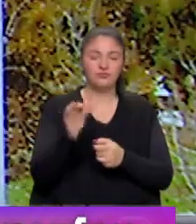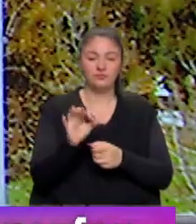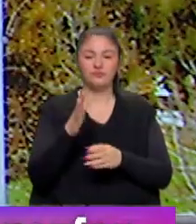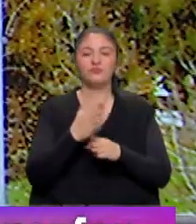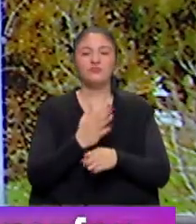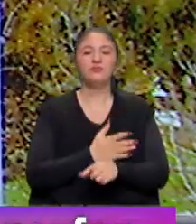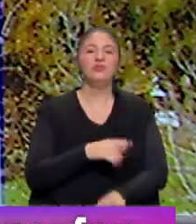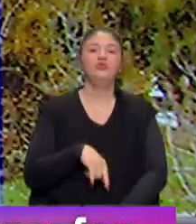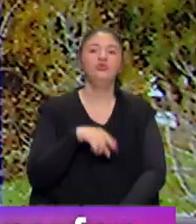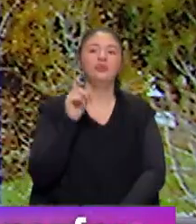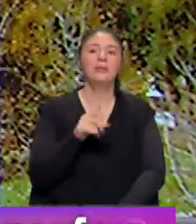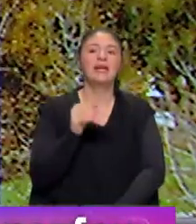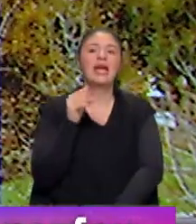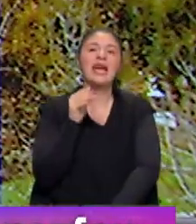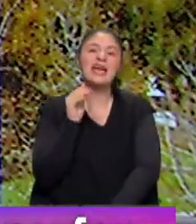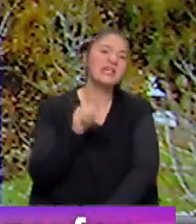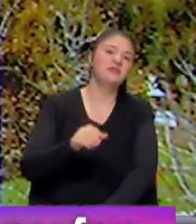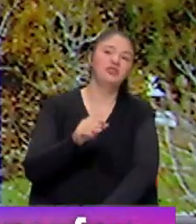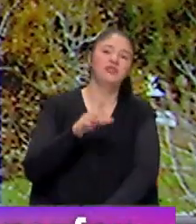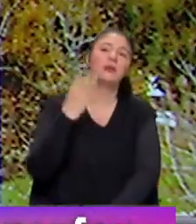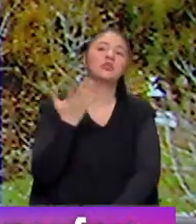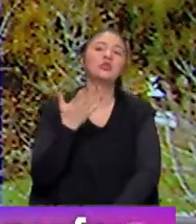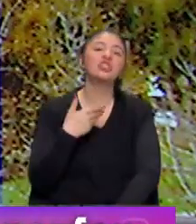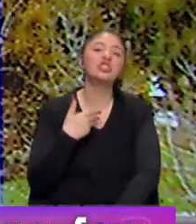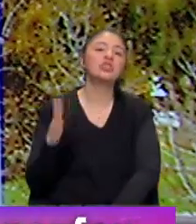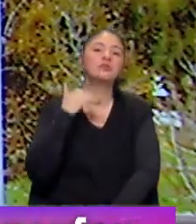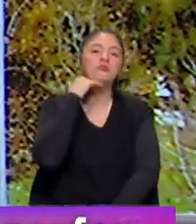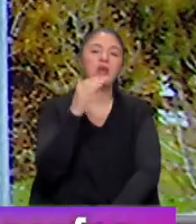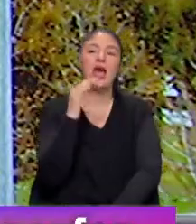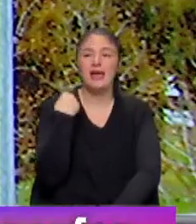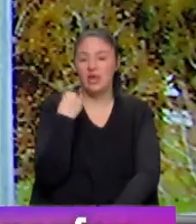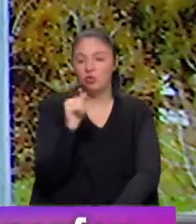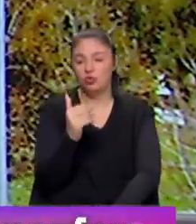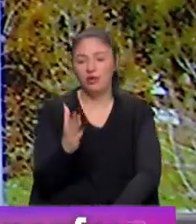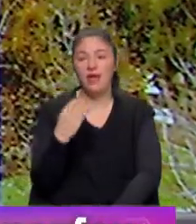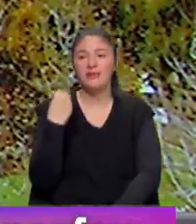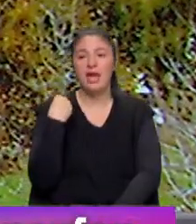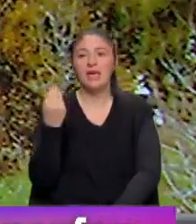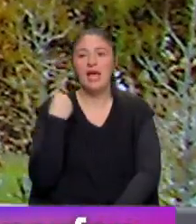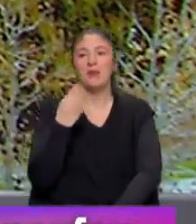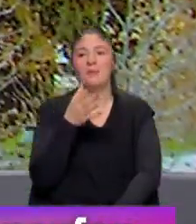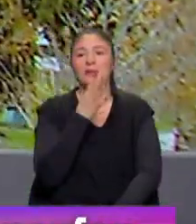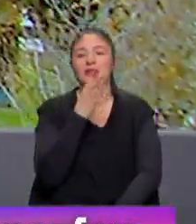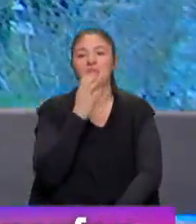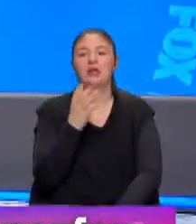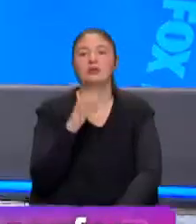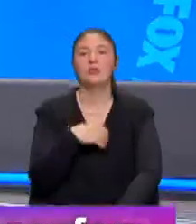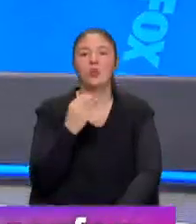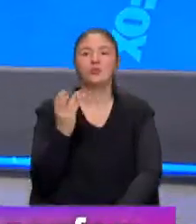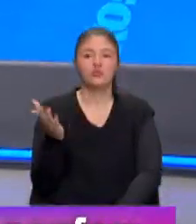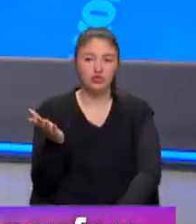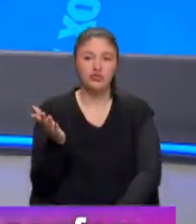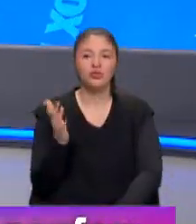memleketin gündemine girmiş ve bir türlü de çıkmayan, her yeni günde de yeni yeni bilgilere sahip